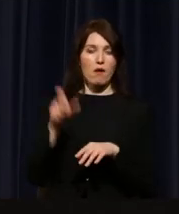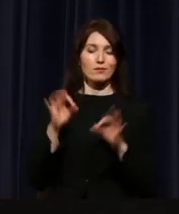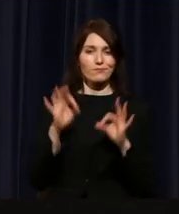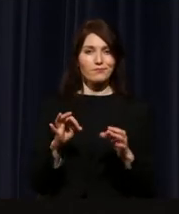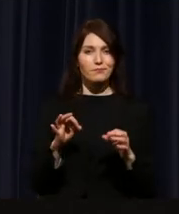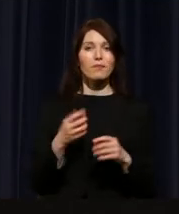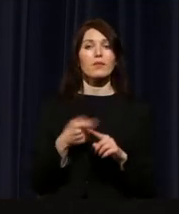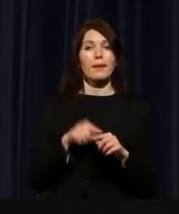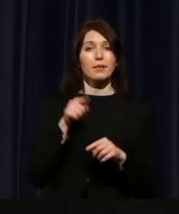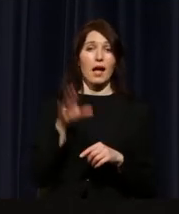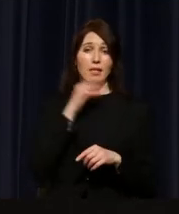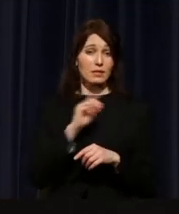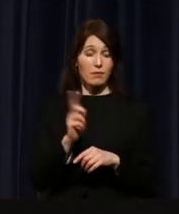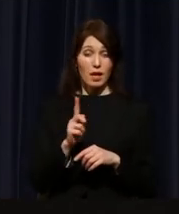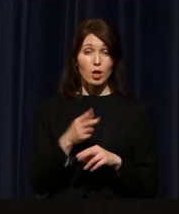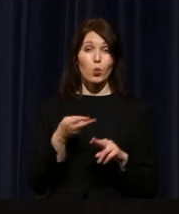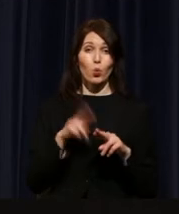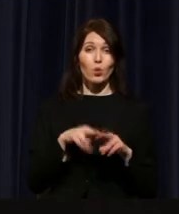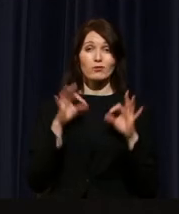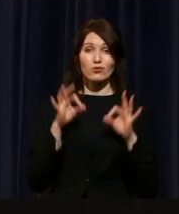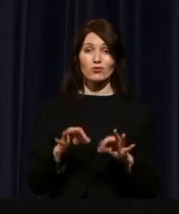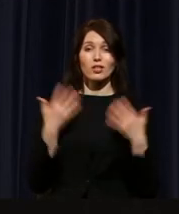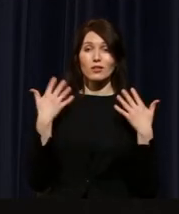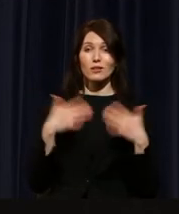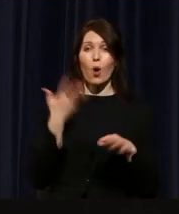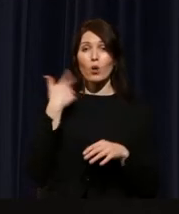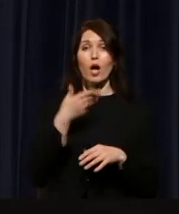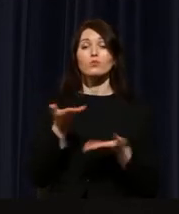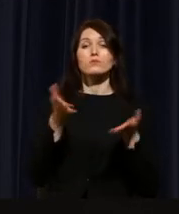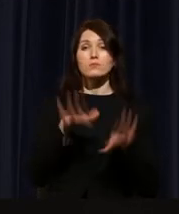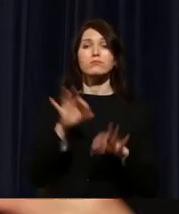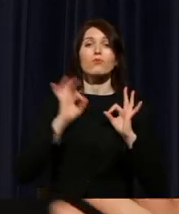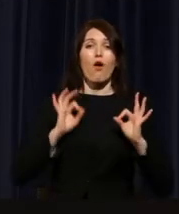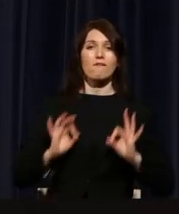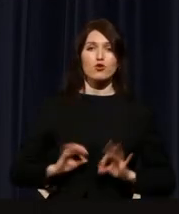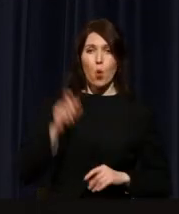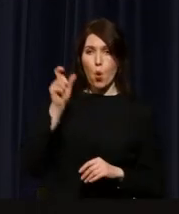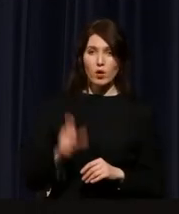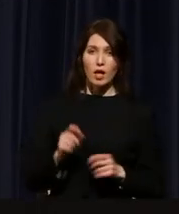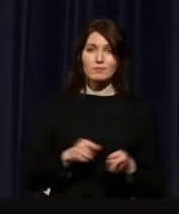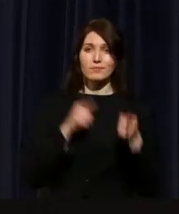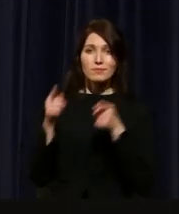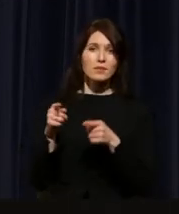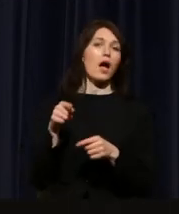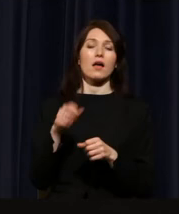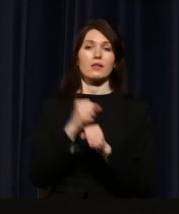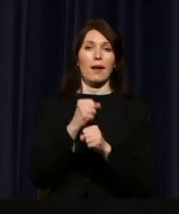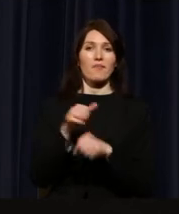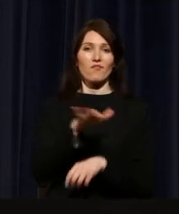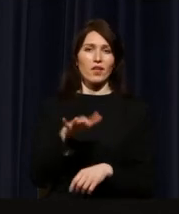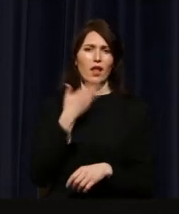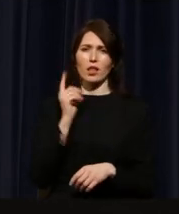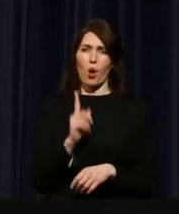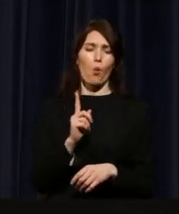tā iespēja ir, un īsti jau tad, kad tu kļūsi par profesionāli, aizējot tādā vidē, nu nav tā, ka ārsti